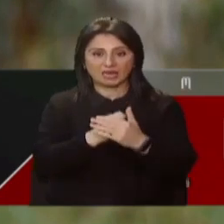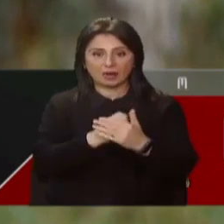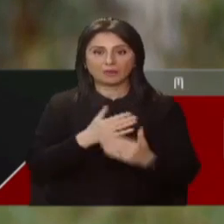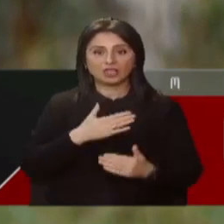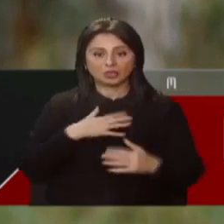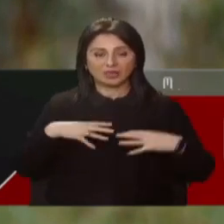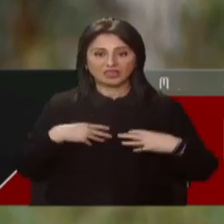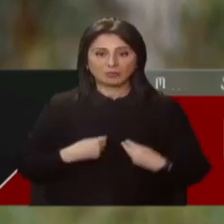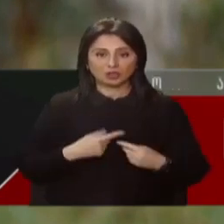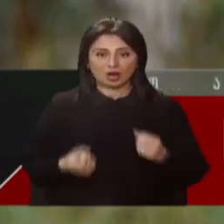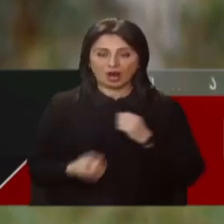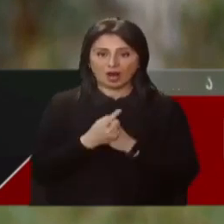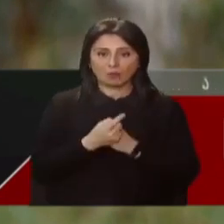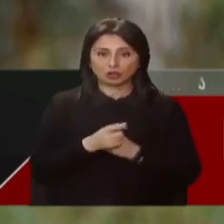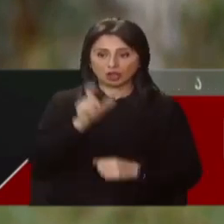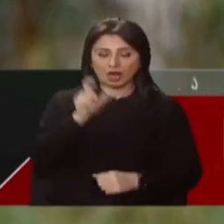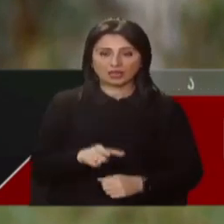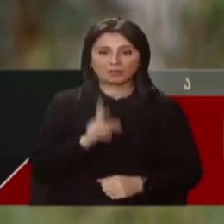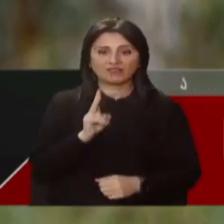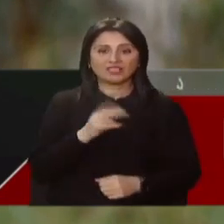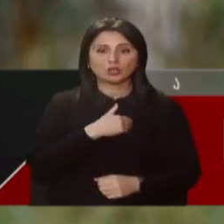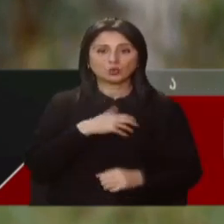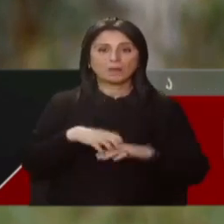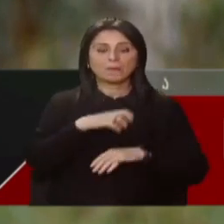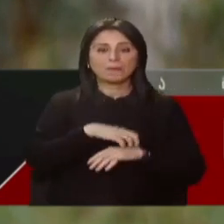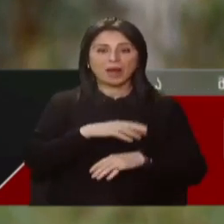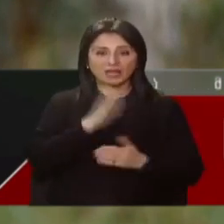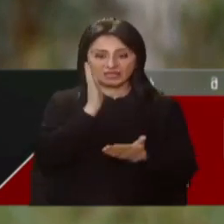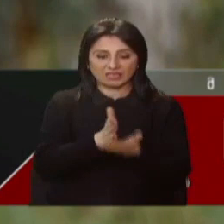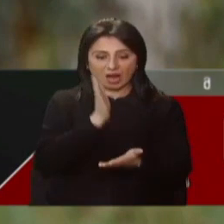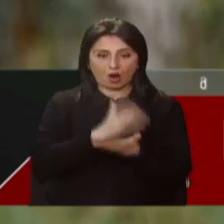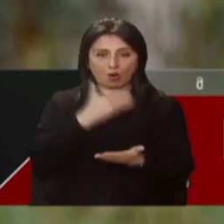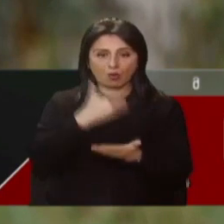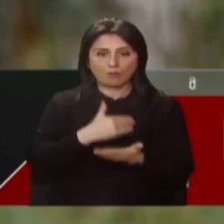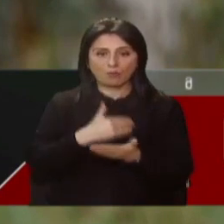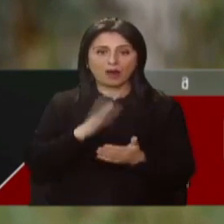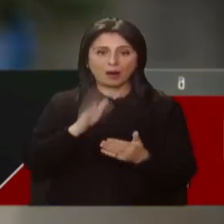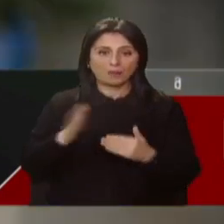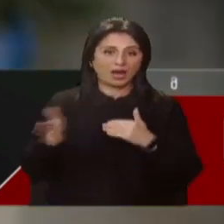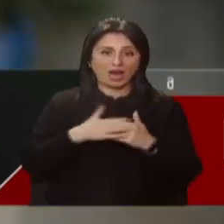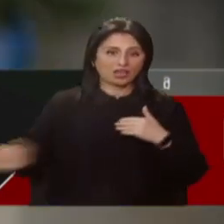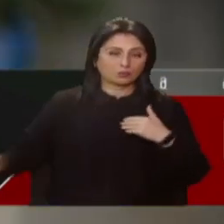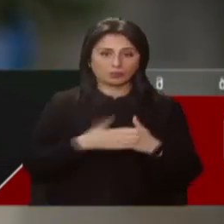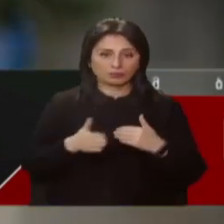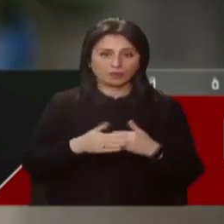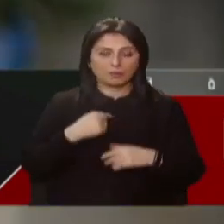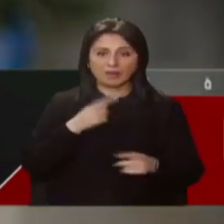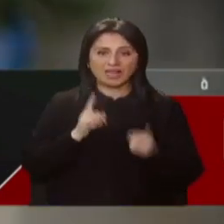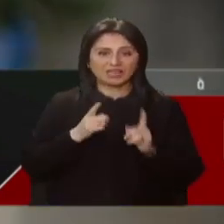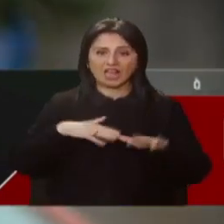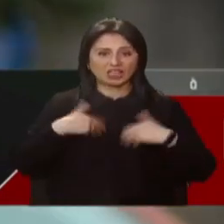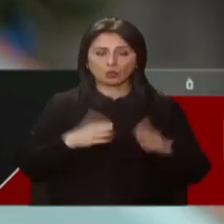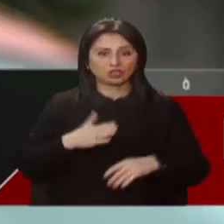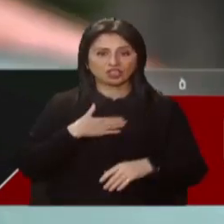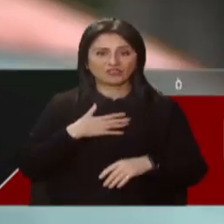ჩემ და სამწუხარო და აღმოჩნდა ადამიანი, რომელსაც უნდა პარტიის დაყოფა და შემდეგ ალბათ კარის გაჯახუნება. მე ნამდვილად არ ვისურვებდი,